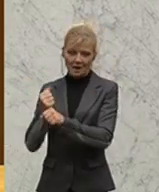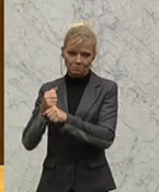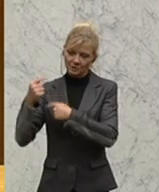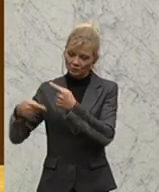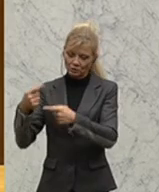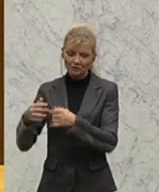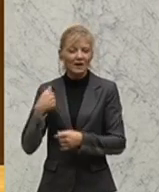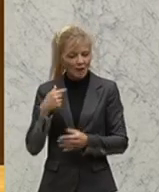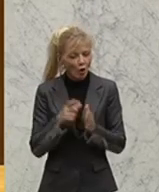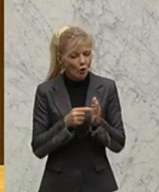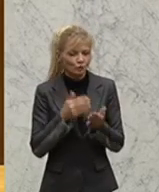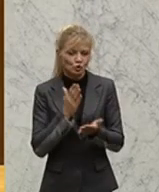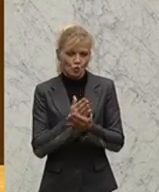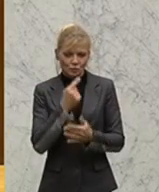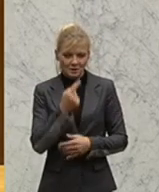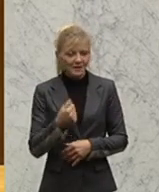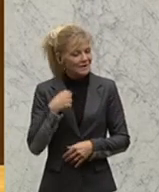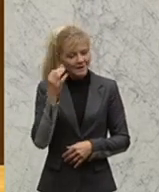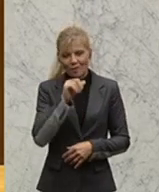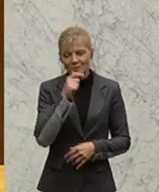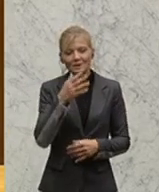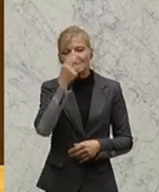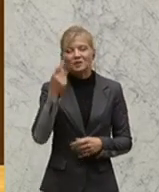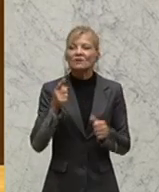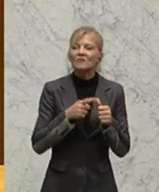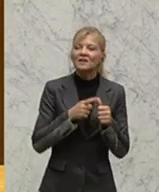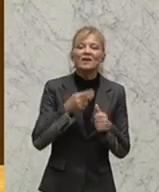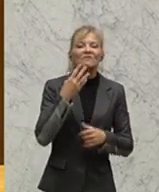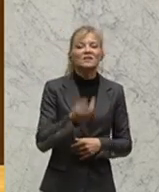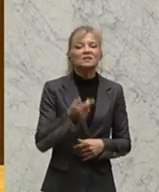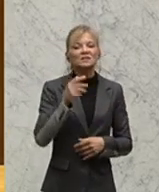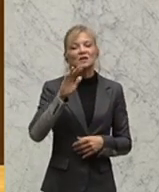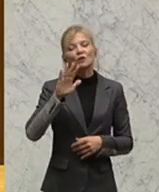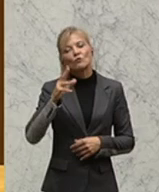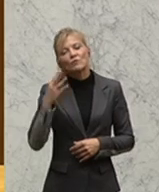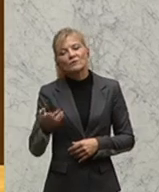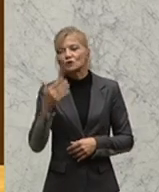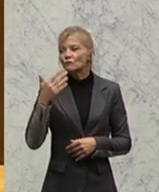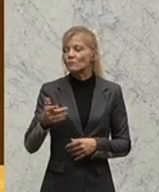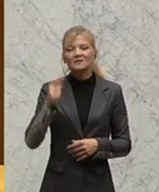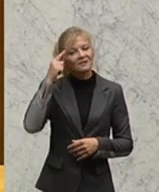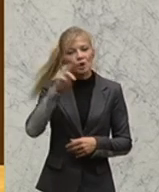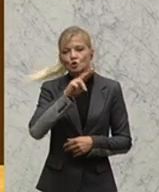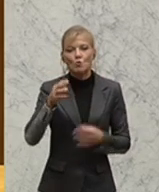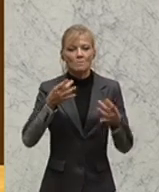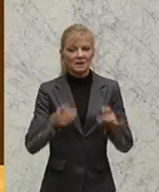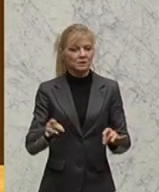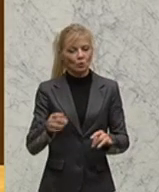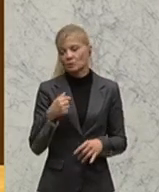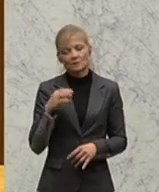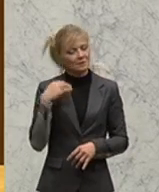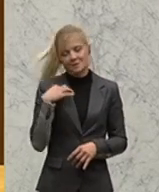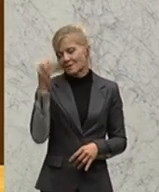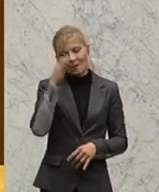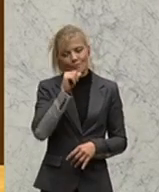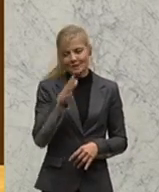Stelle, ich glaube nicht, dass Menschen mit 40, 45, 50 nur mehr an die Pension denken. Ich glaube es nicht. Ich bin sicher, jeder möchte lange